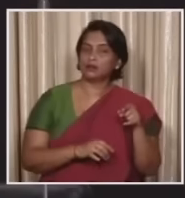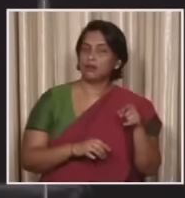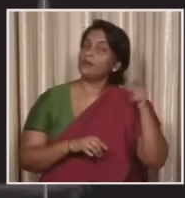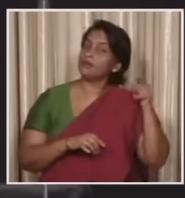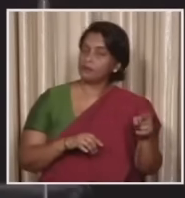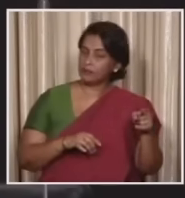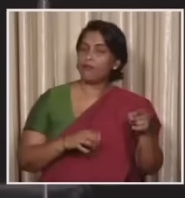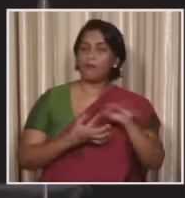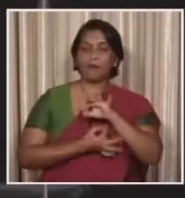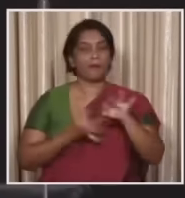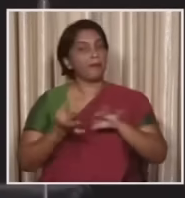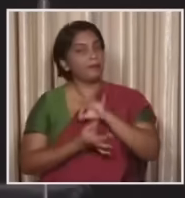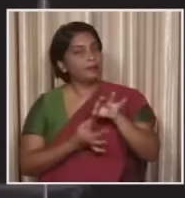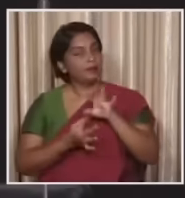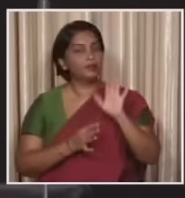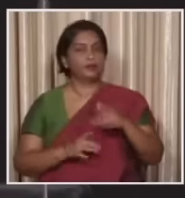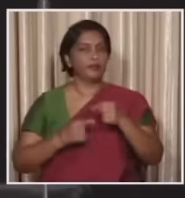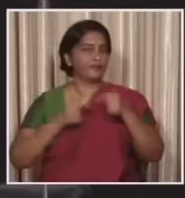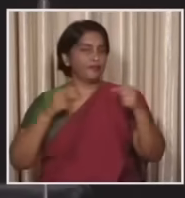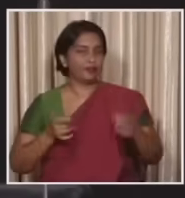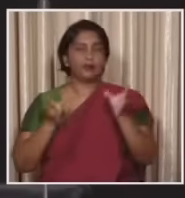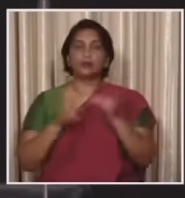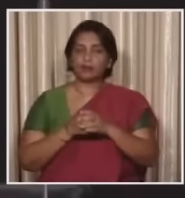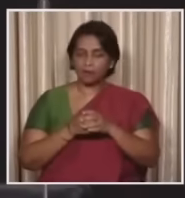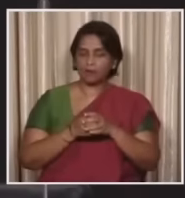මේ ප්‍රජාතන්ත්‍රවාදී විරෝධී කණ්ඩායමට